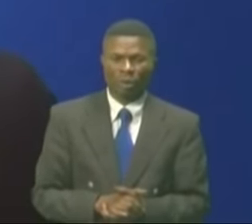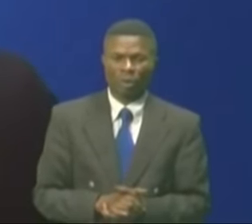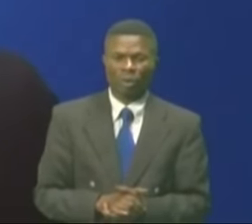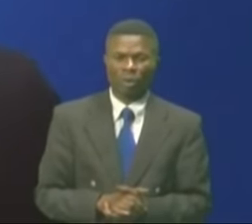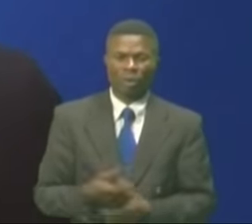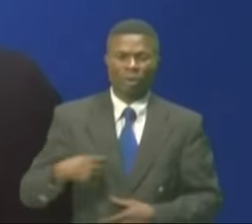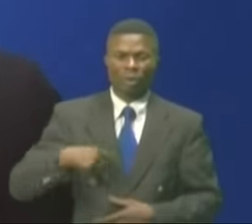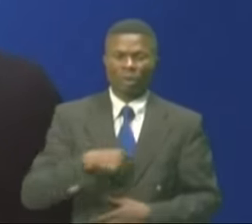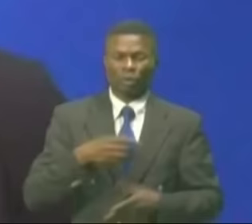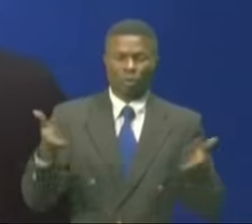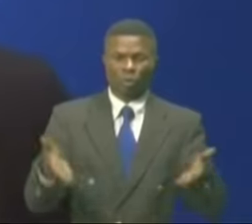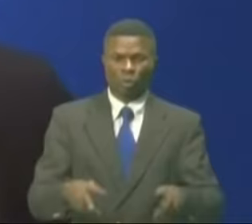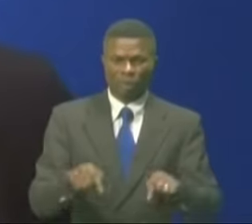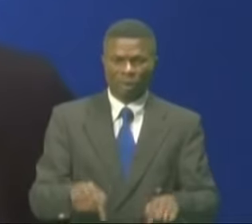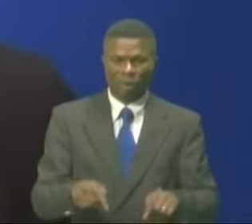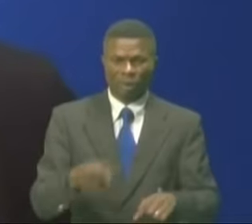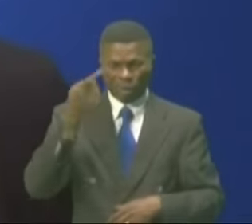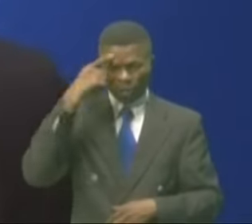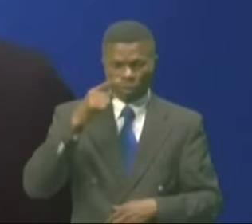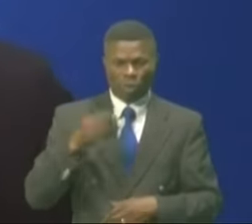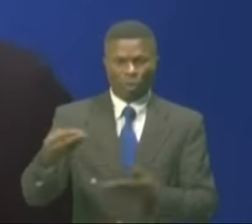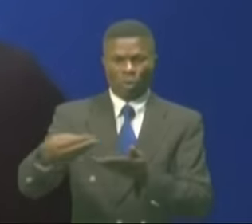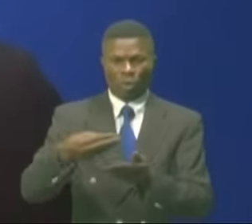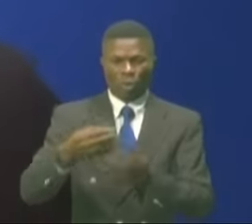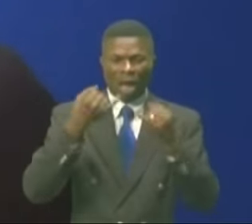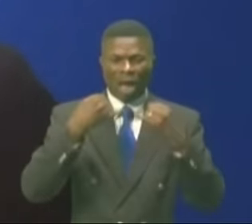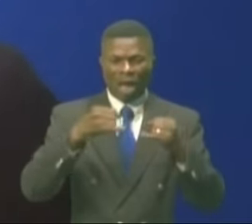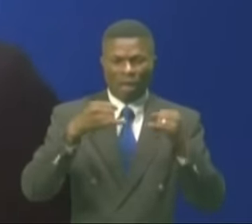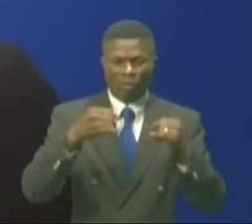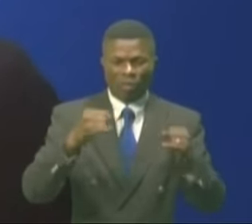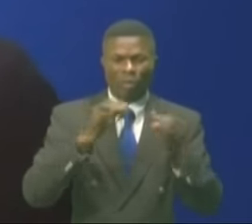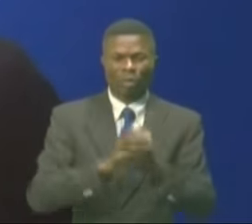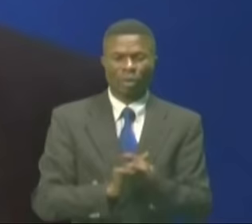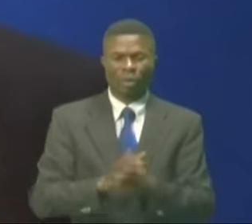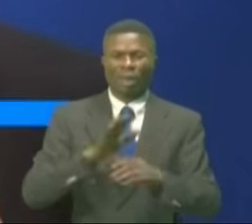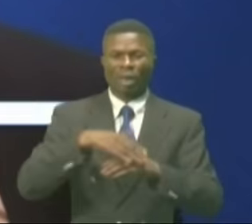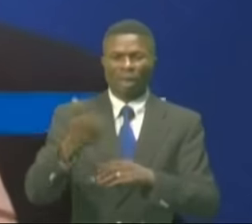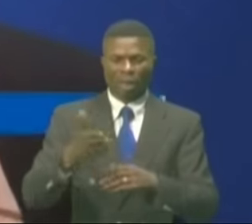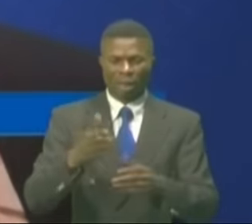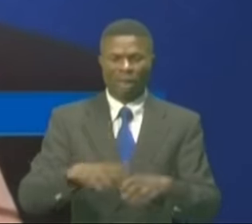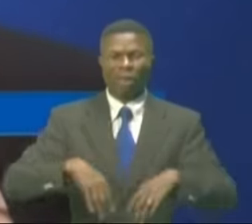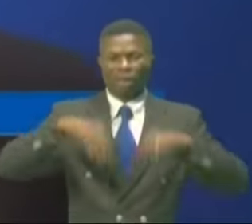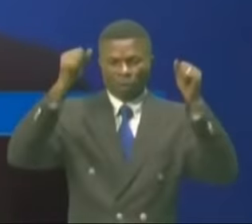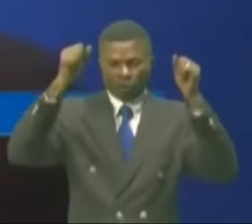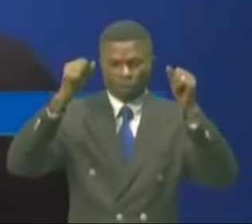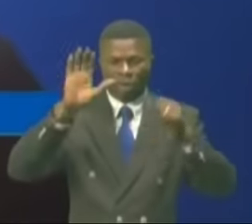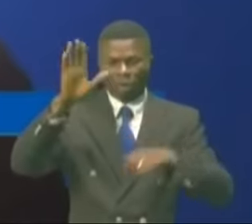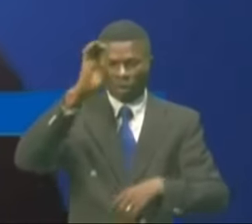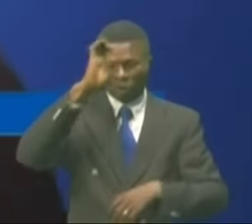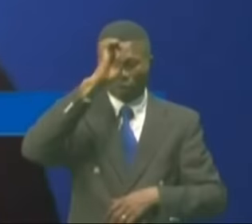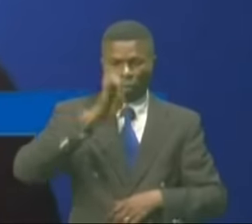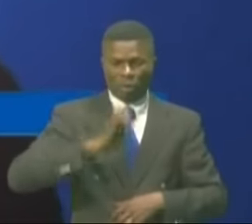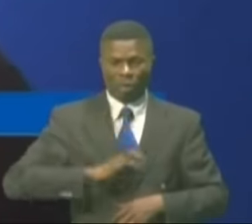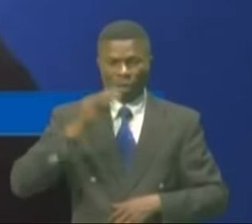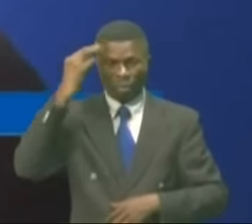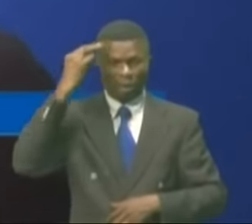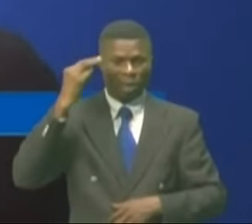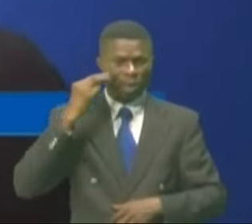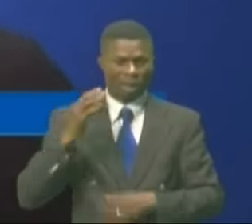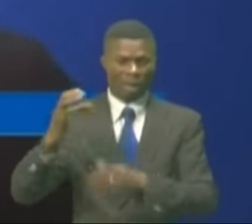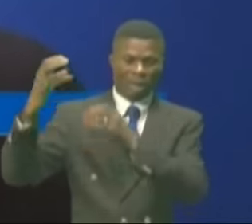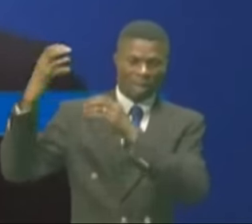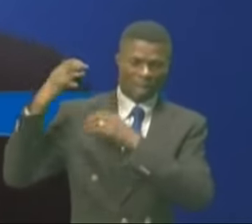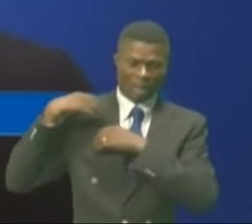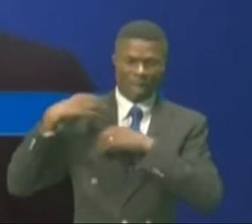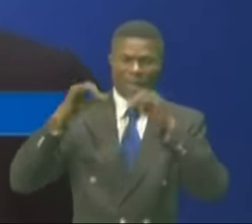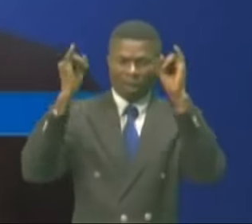Nous sommes là pour la collecte des données après l'aval de son Excellence, Monsieur le Ministre, en charge